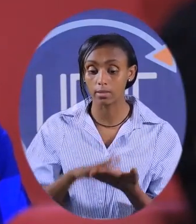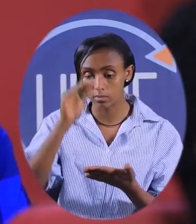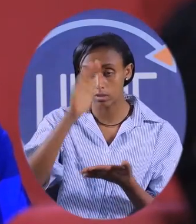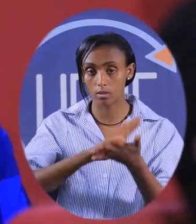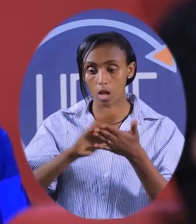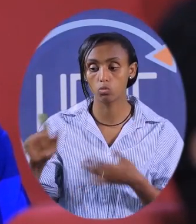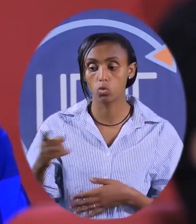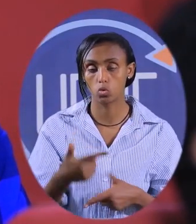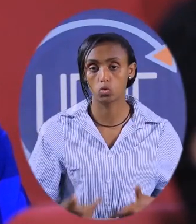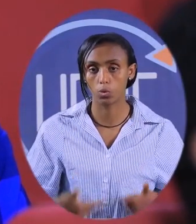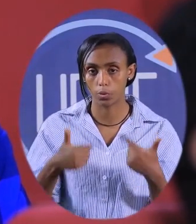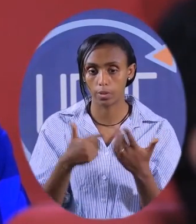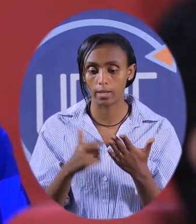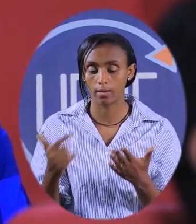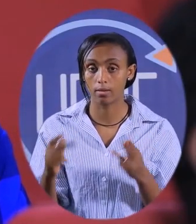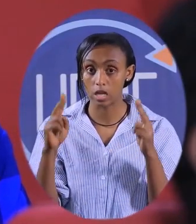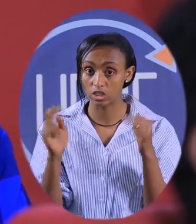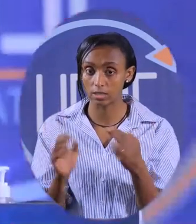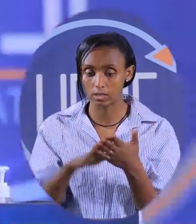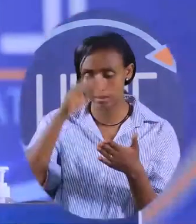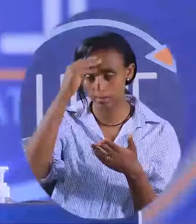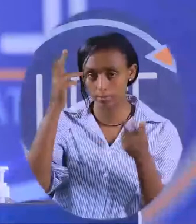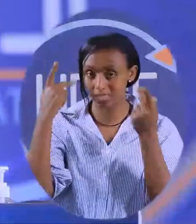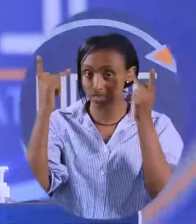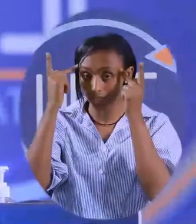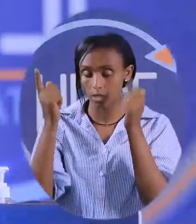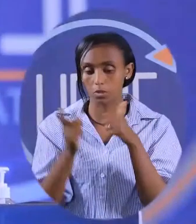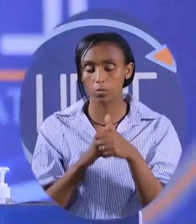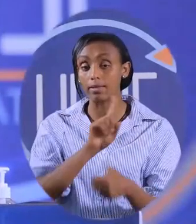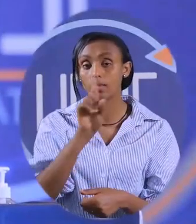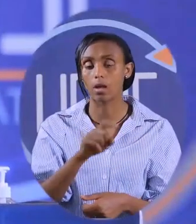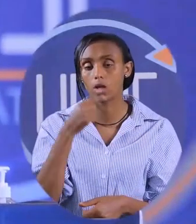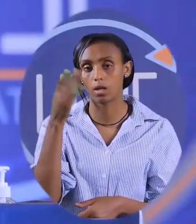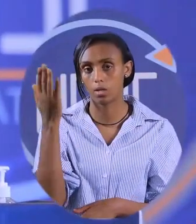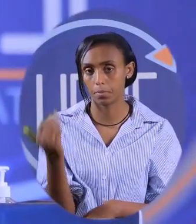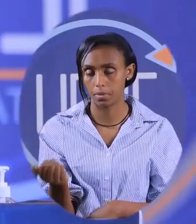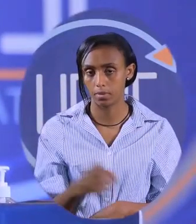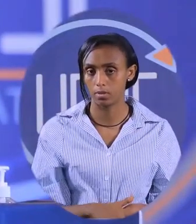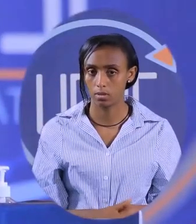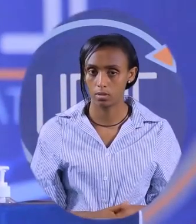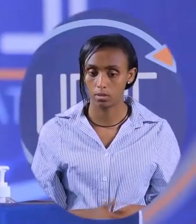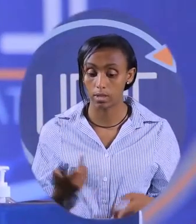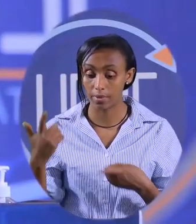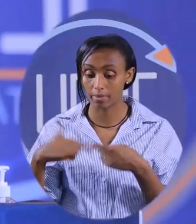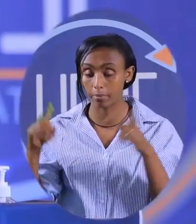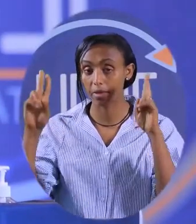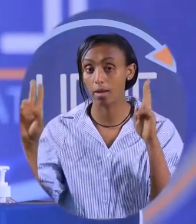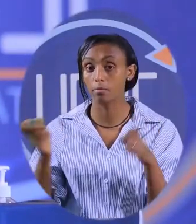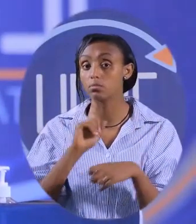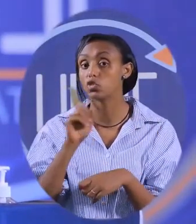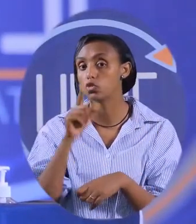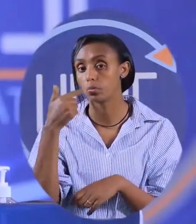ኖሮ ዘን ይሄን አጀንዳ ትምህርት ሚኒስቴር የመጀመሪያው ተጠያቂ ነው እላለሁ። የመጣንበት አጀንዳም